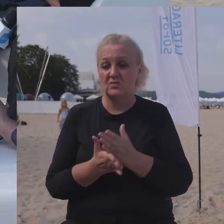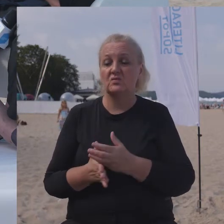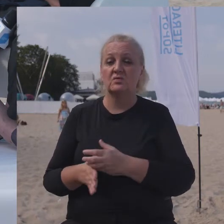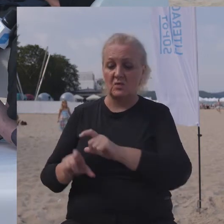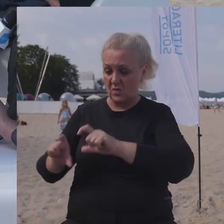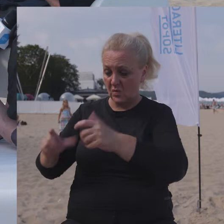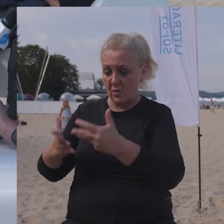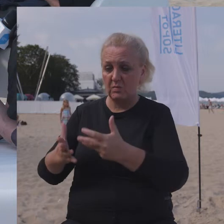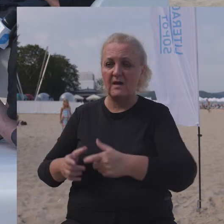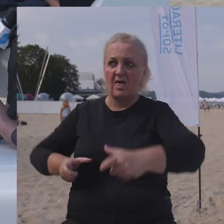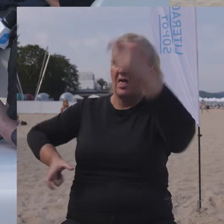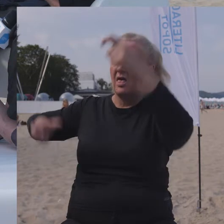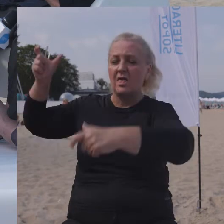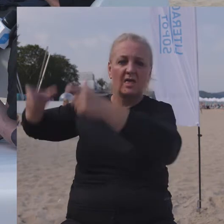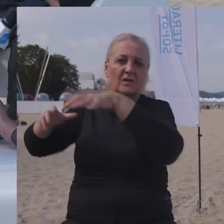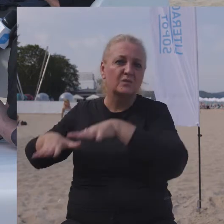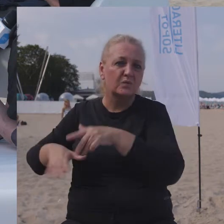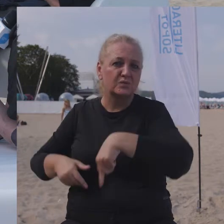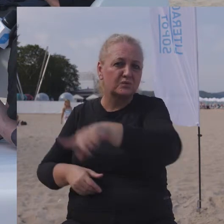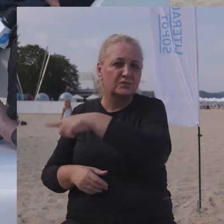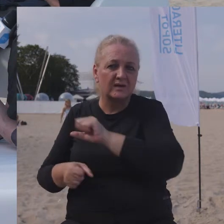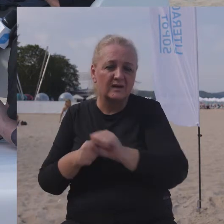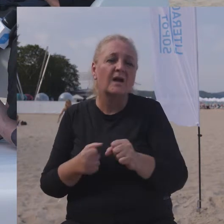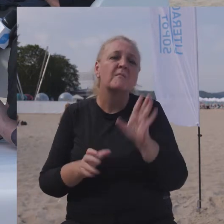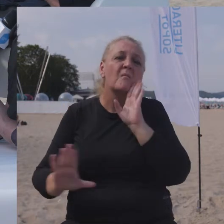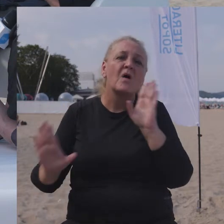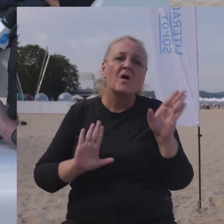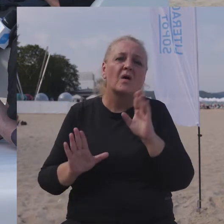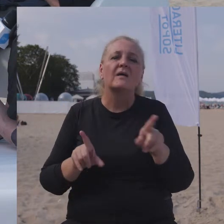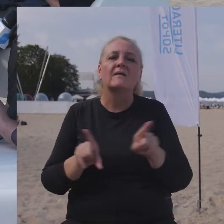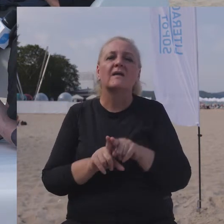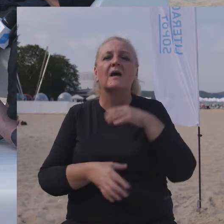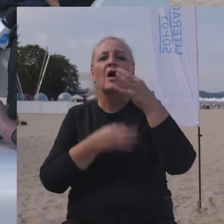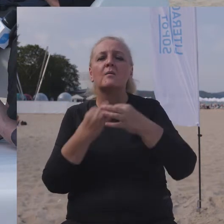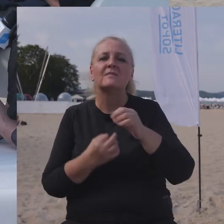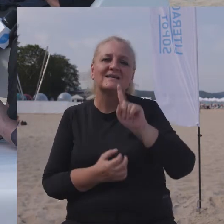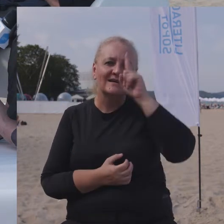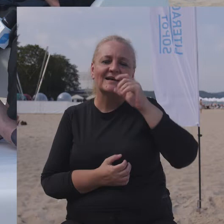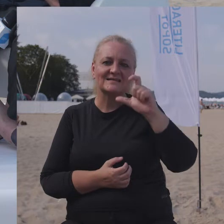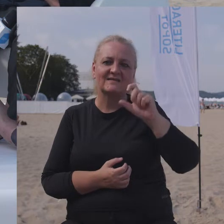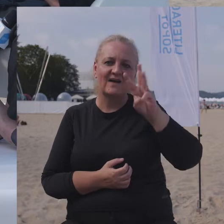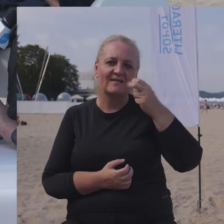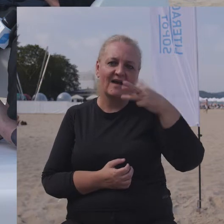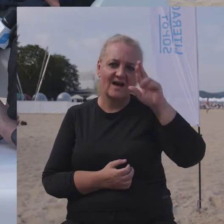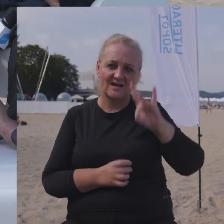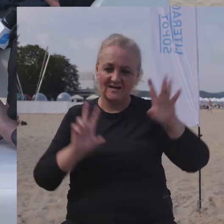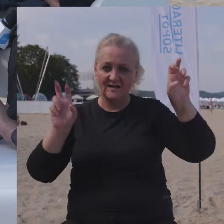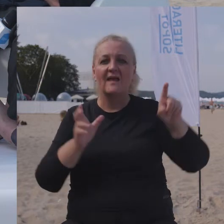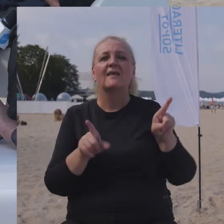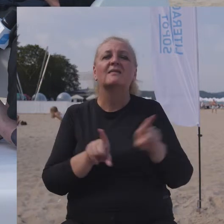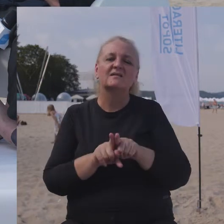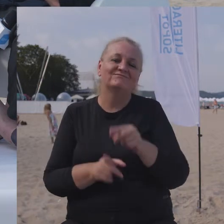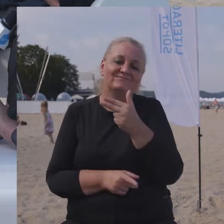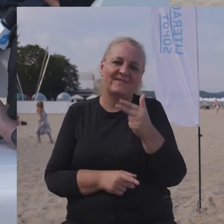naokoło, więc trochę podobnie jak było to w przypadku powieści Cwaniary, taki tutaj ten wątek